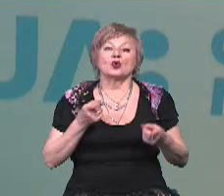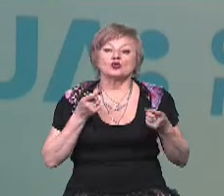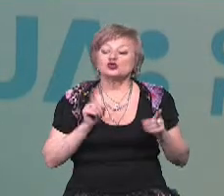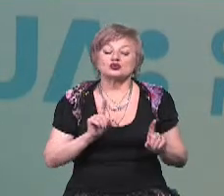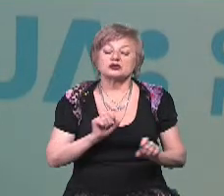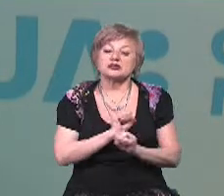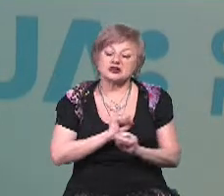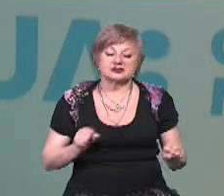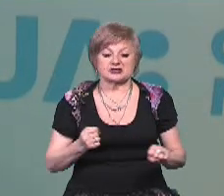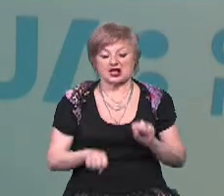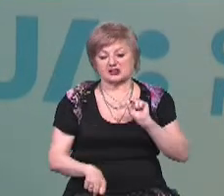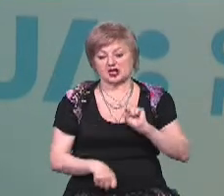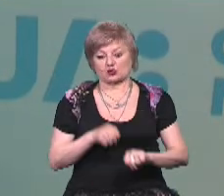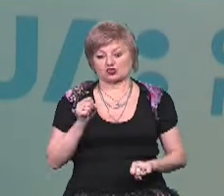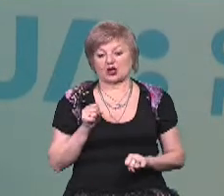можна порушувати,